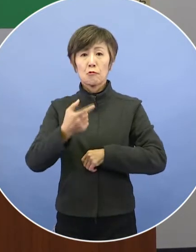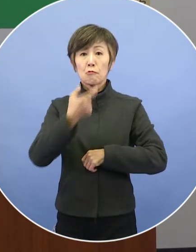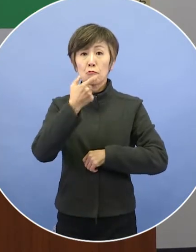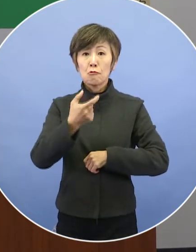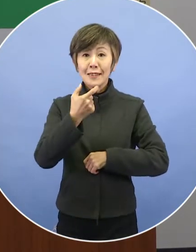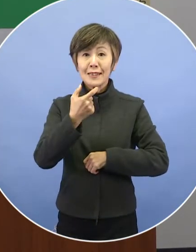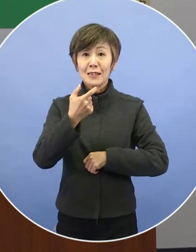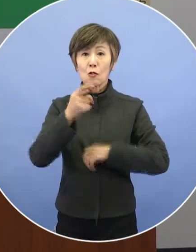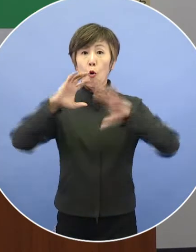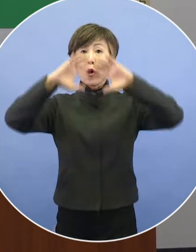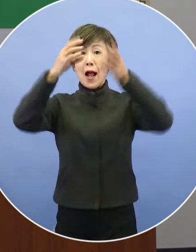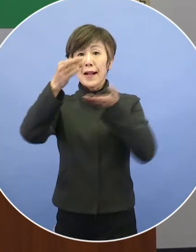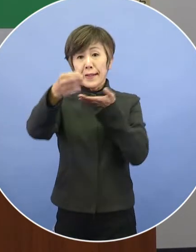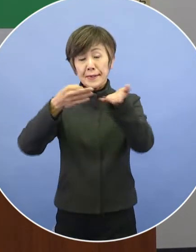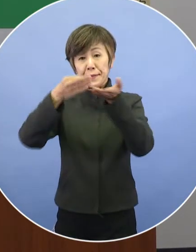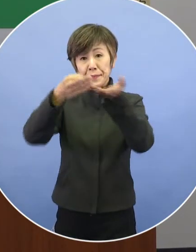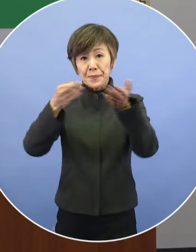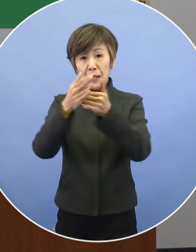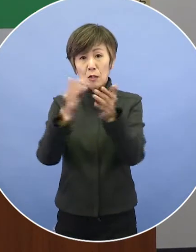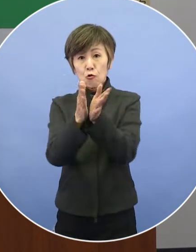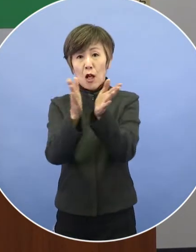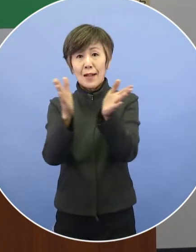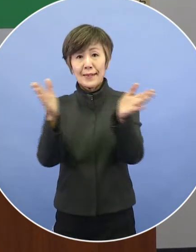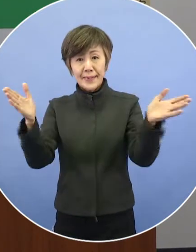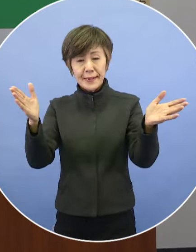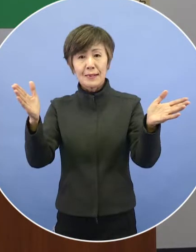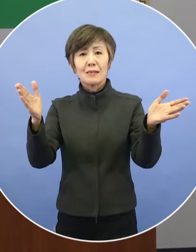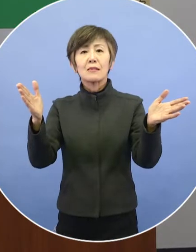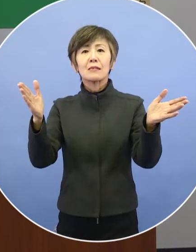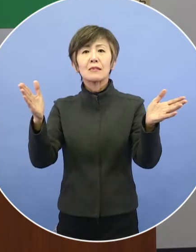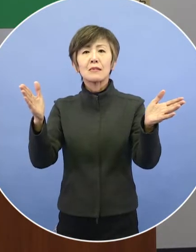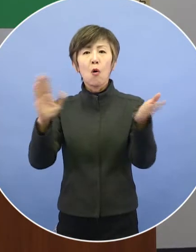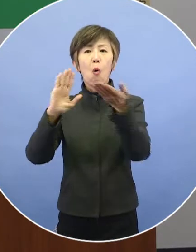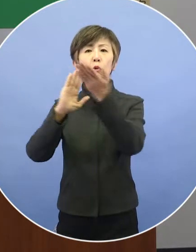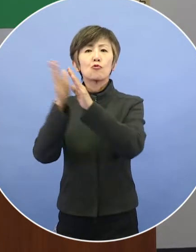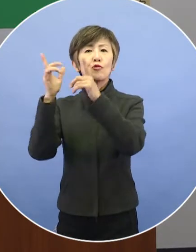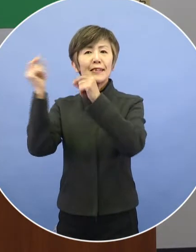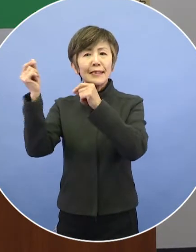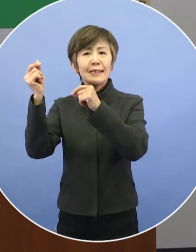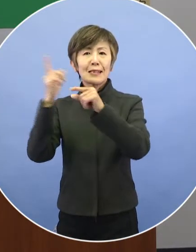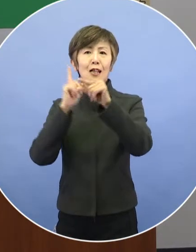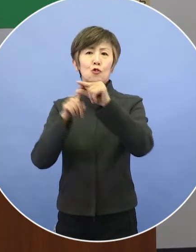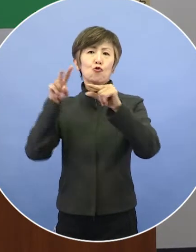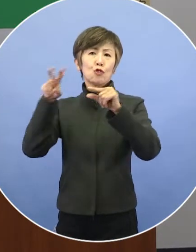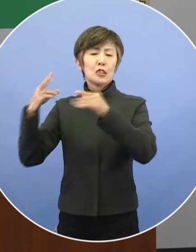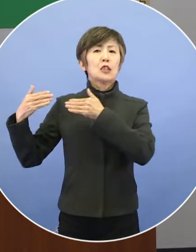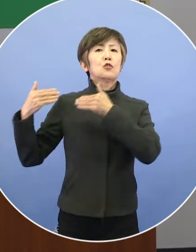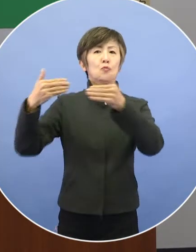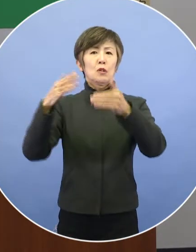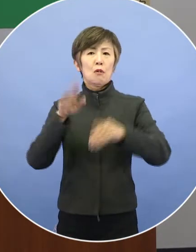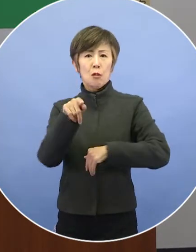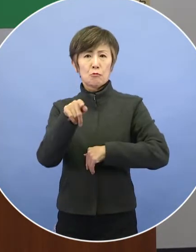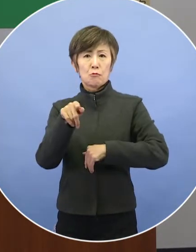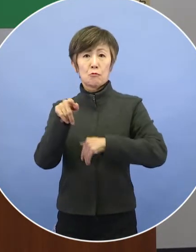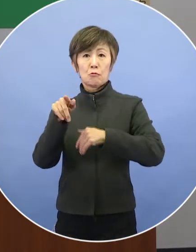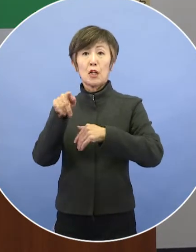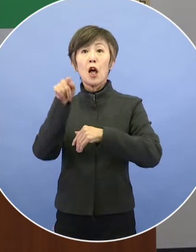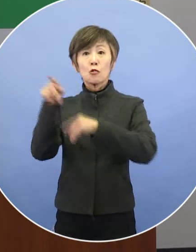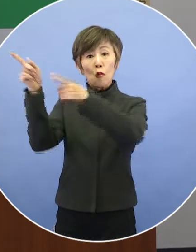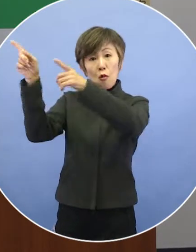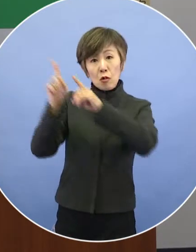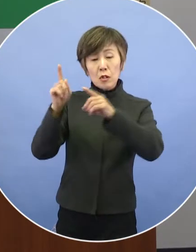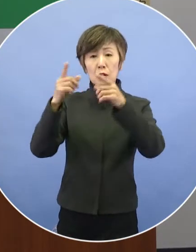ね海外への輸出の拡大を今農水省中心にですね進めておりますこの中で県内にもですね